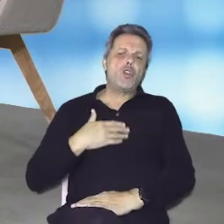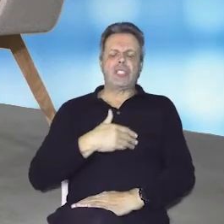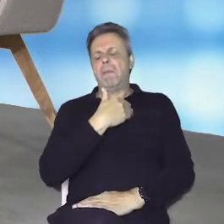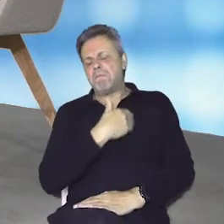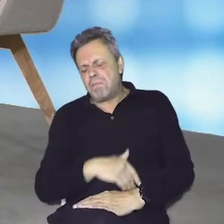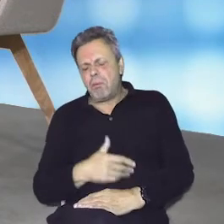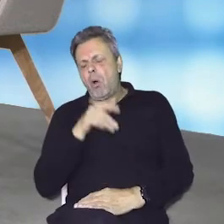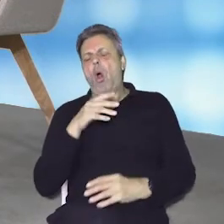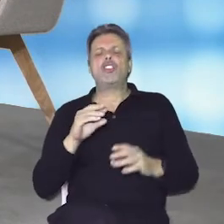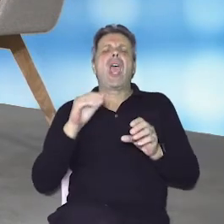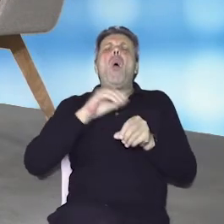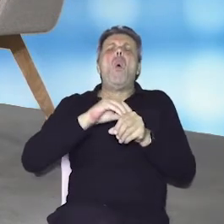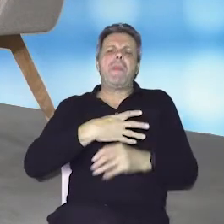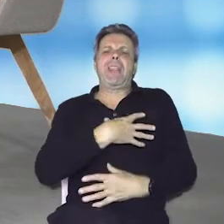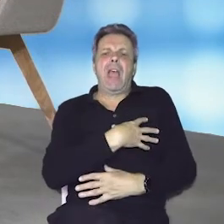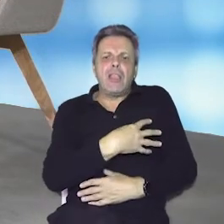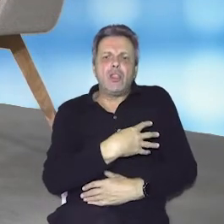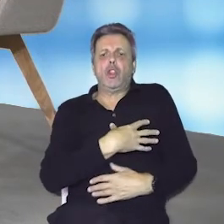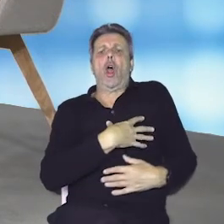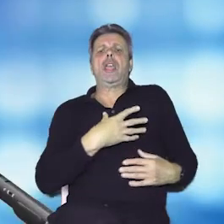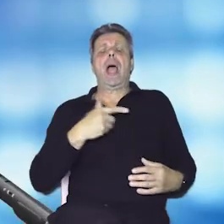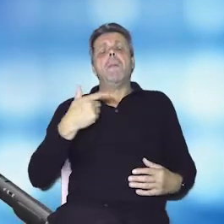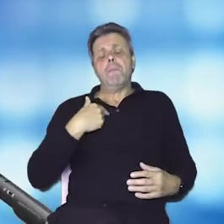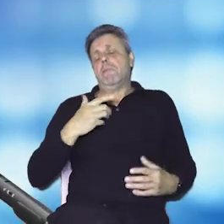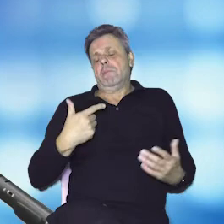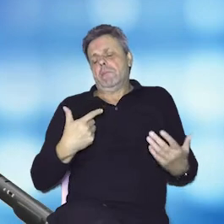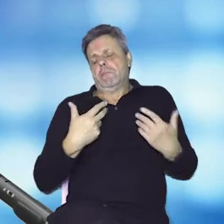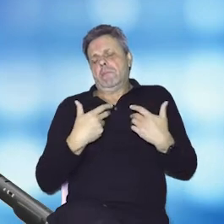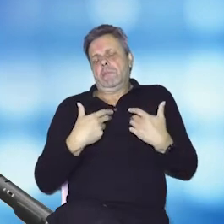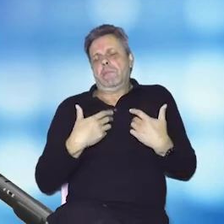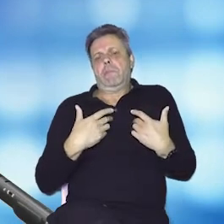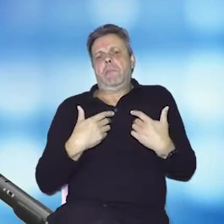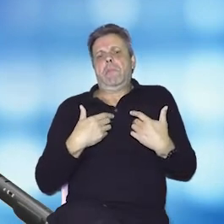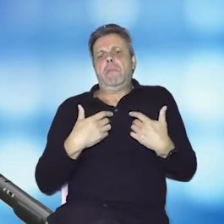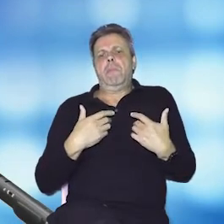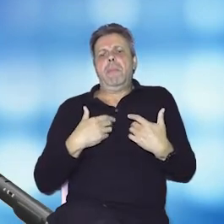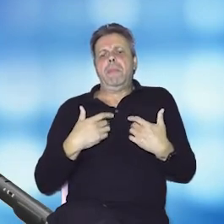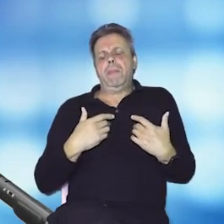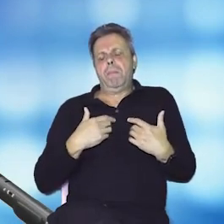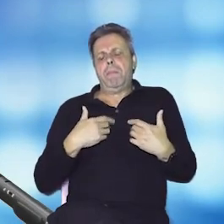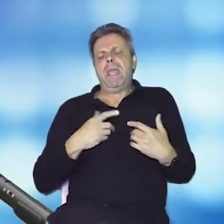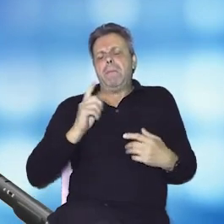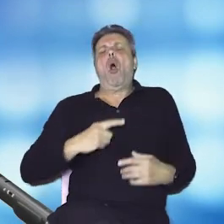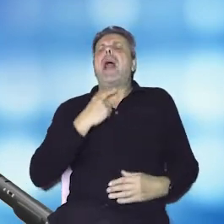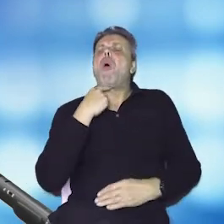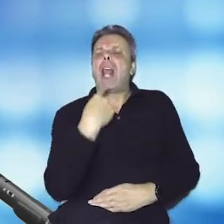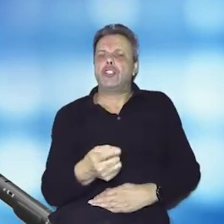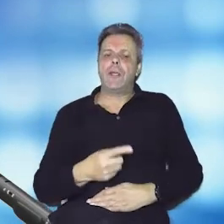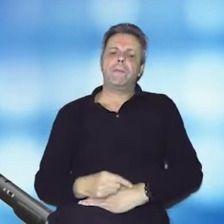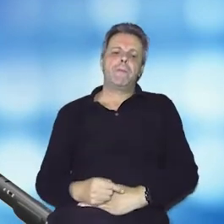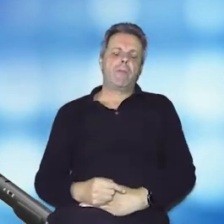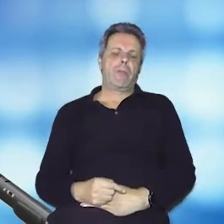dojku, umjetnu. Da vam kažemo, naše je da vam kažemo, dakle, naši su stvarno dobri ljudi koji rade u bolnici